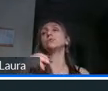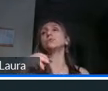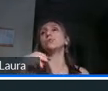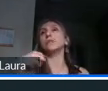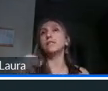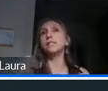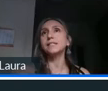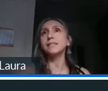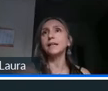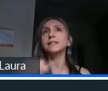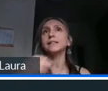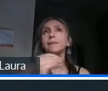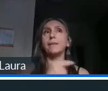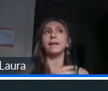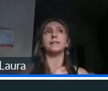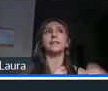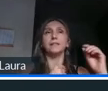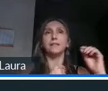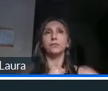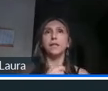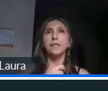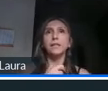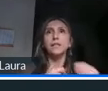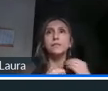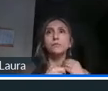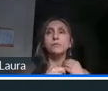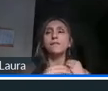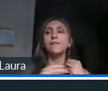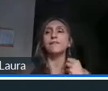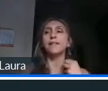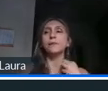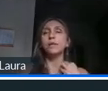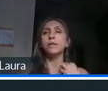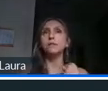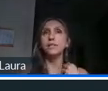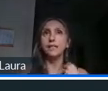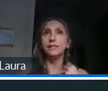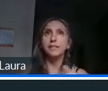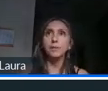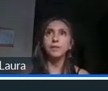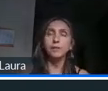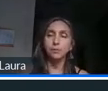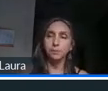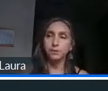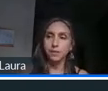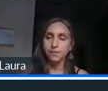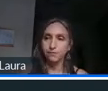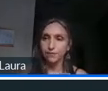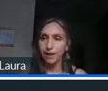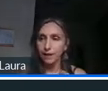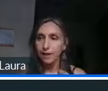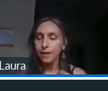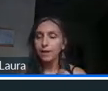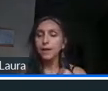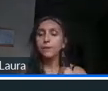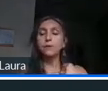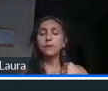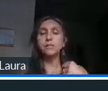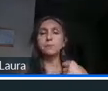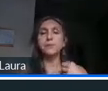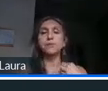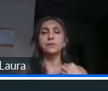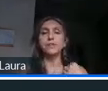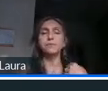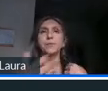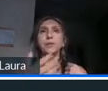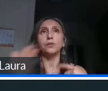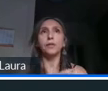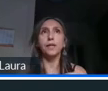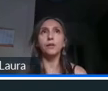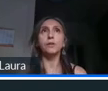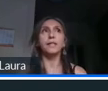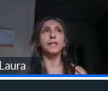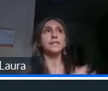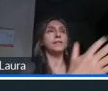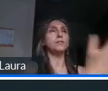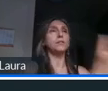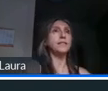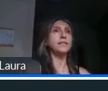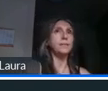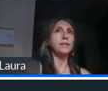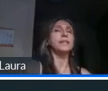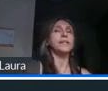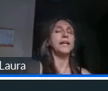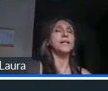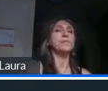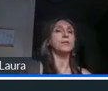ti autorizza da parte del titolare dell'esclusiva a fare qualcosa che altrimenti non potresti fare. Quello che spesso trasmetto anche ai colleghi,